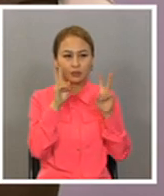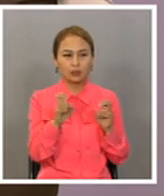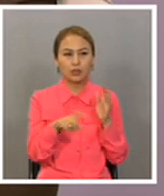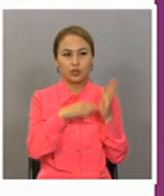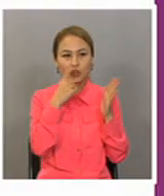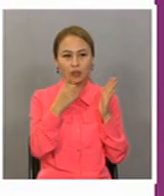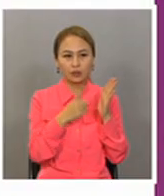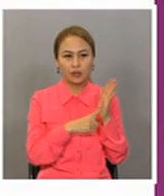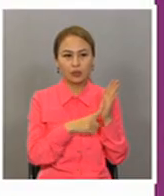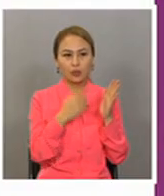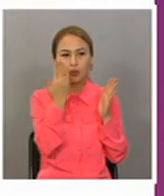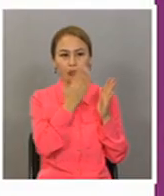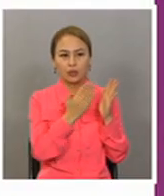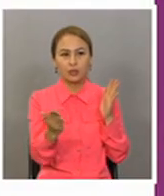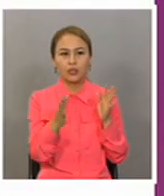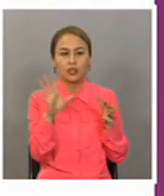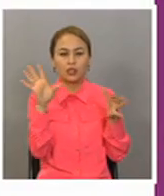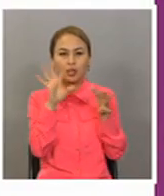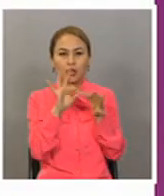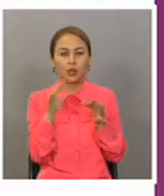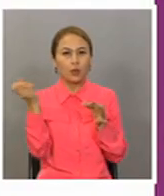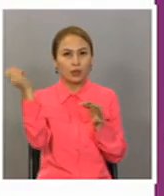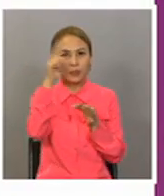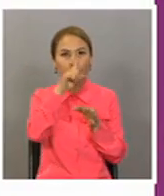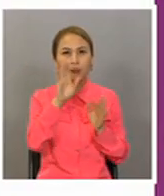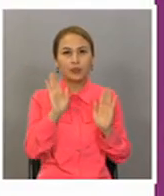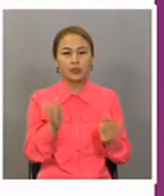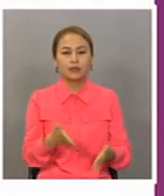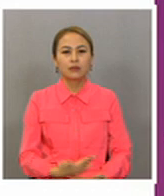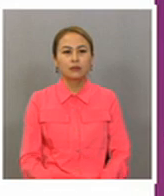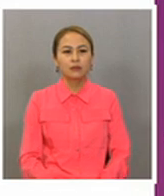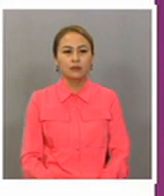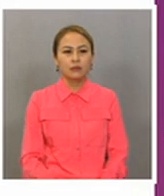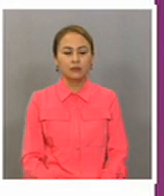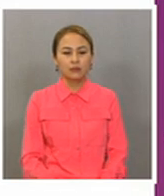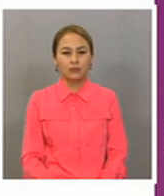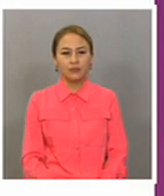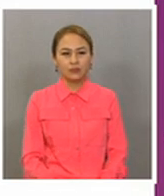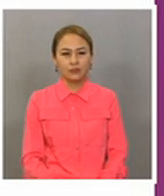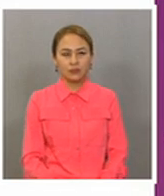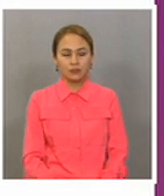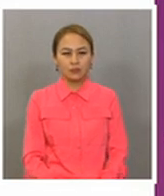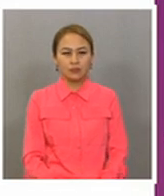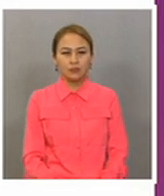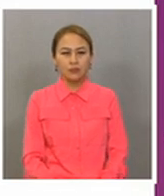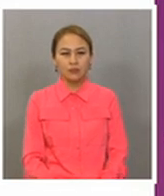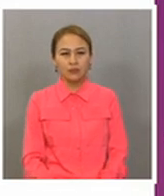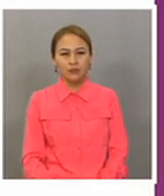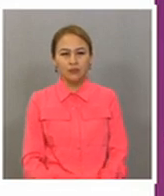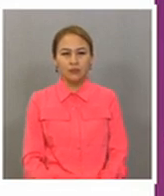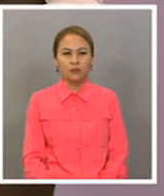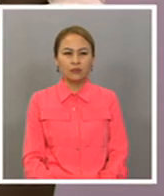атын, сұрақтарын, олардың жалғауларын білесіңдер.